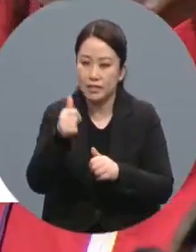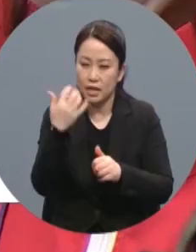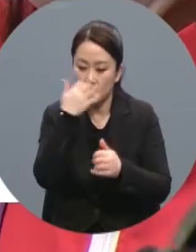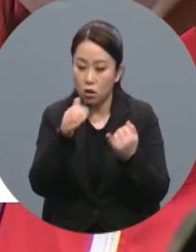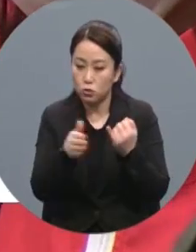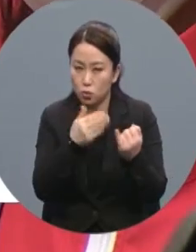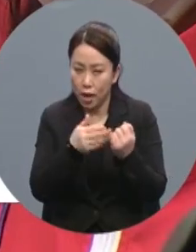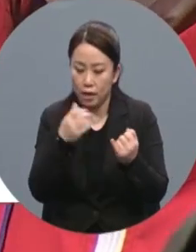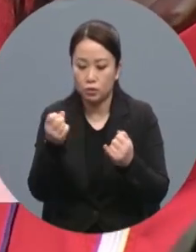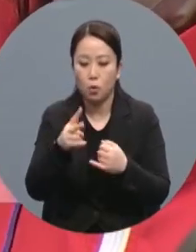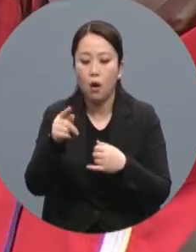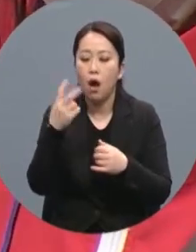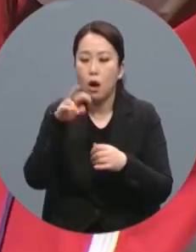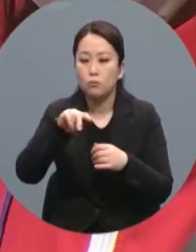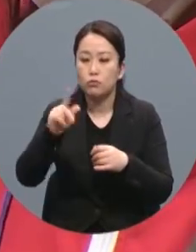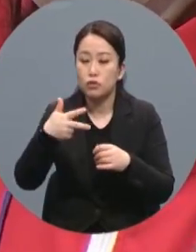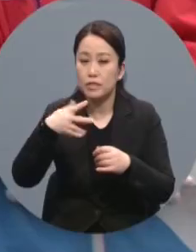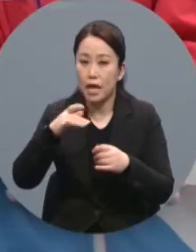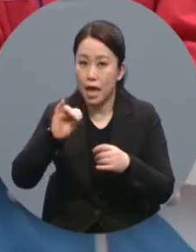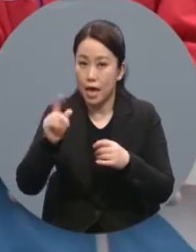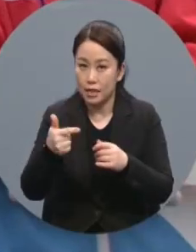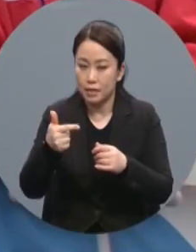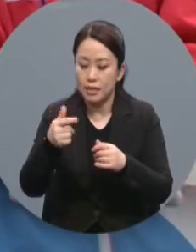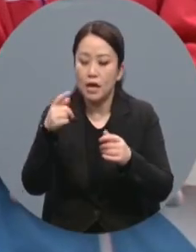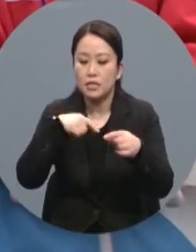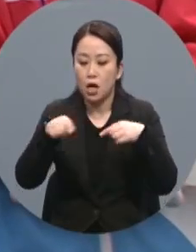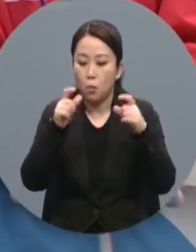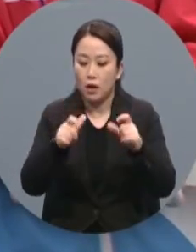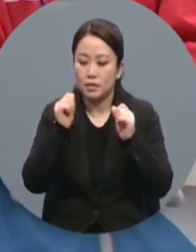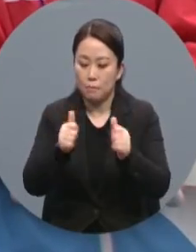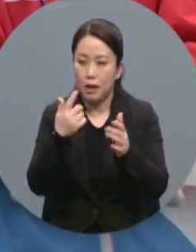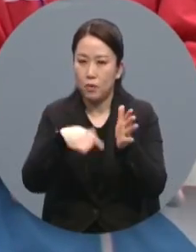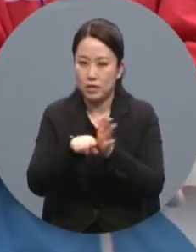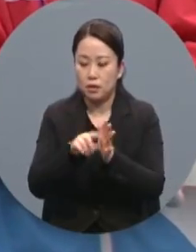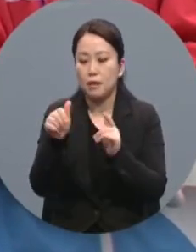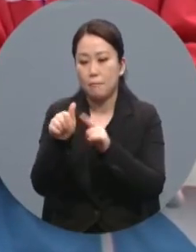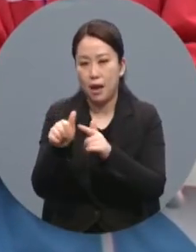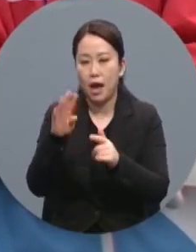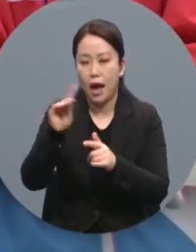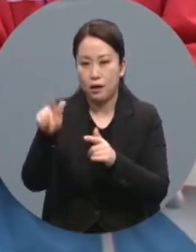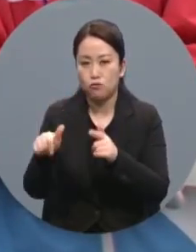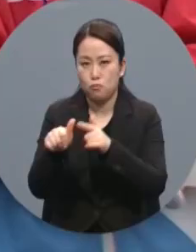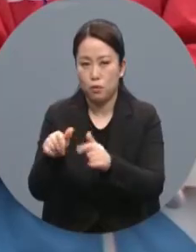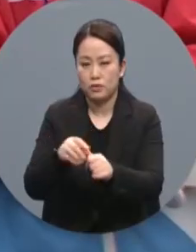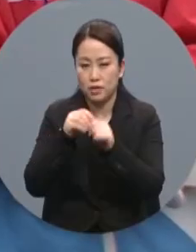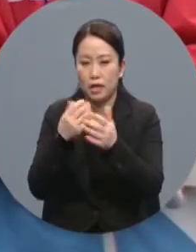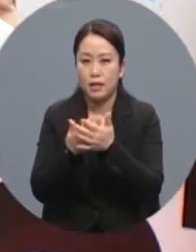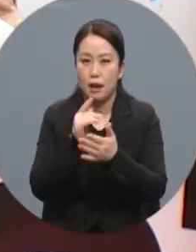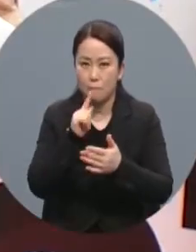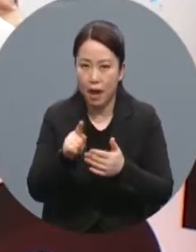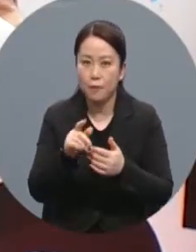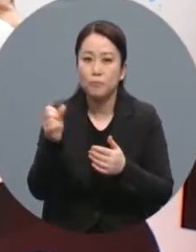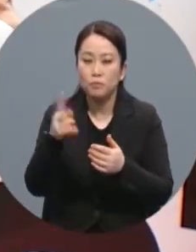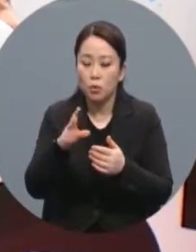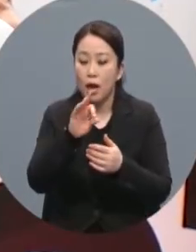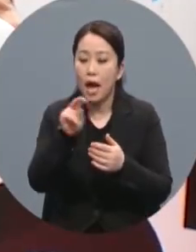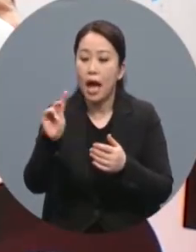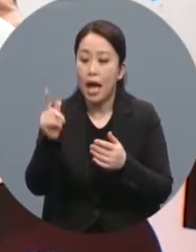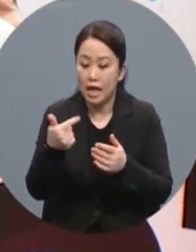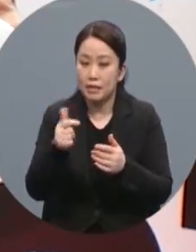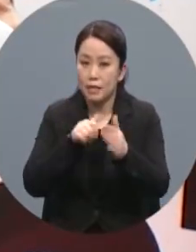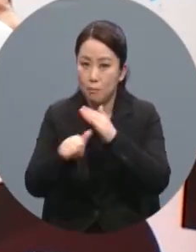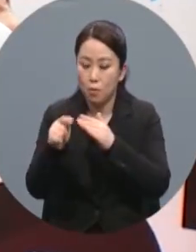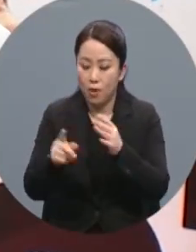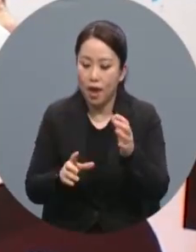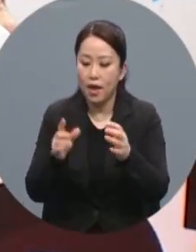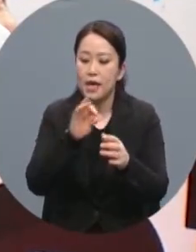정권을 심판하려면 박 후보를 선택해달라고 강조했습니다. 박 후보는 안 대표의 야권 통합 추진으로